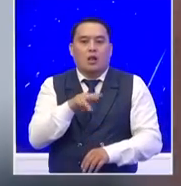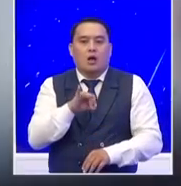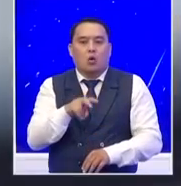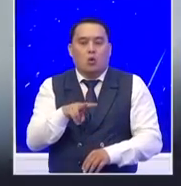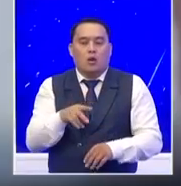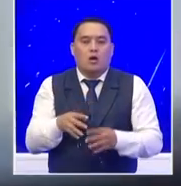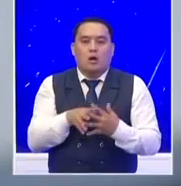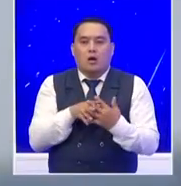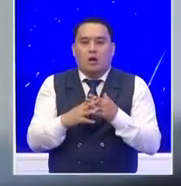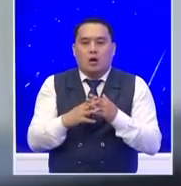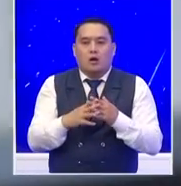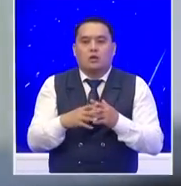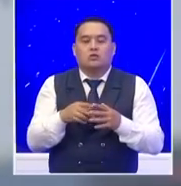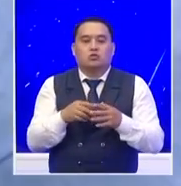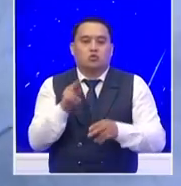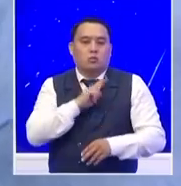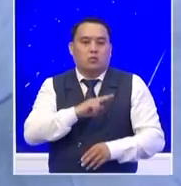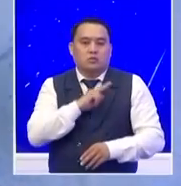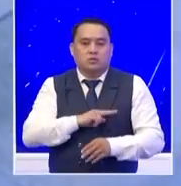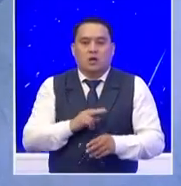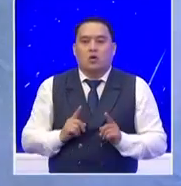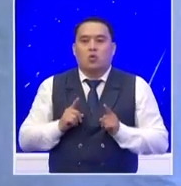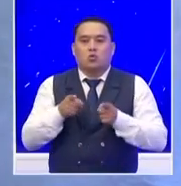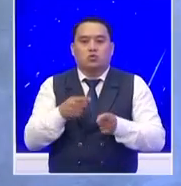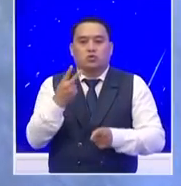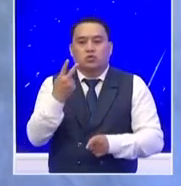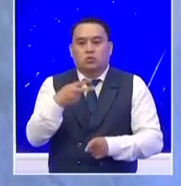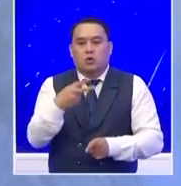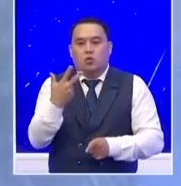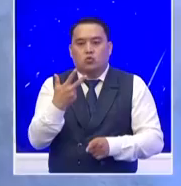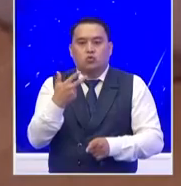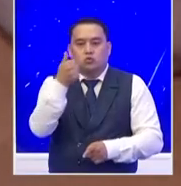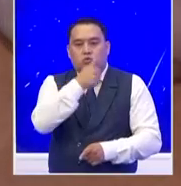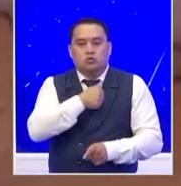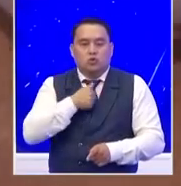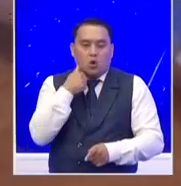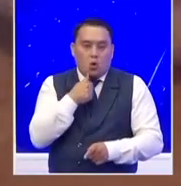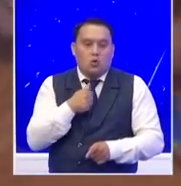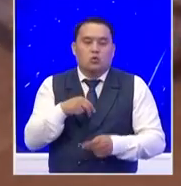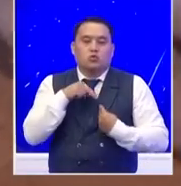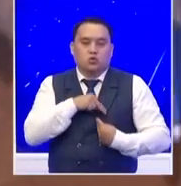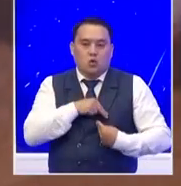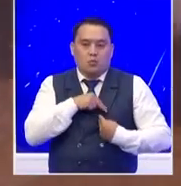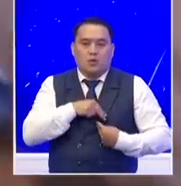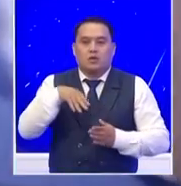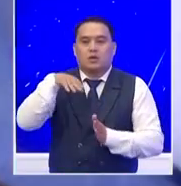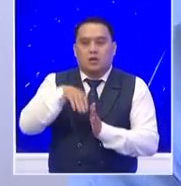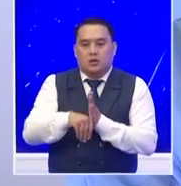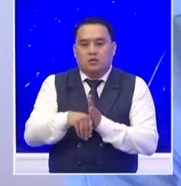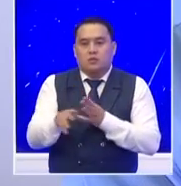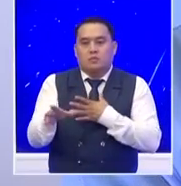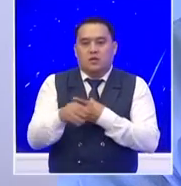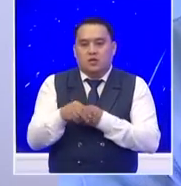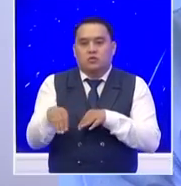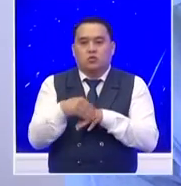ауданына қарасты Қабанбай ауылына жұмысқа орналасады. 23 жыл кіндік қаны тамған өлкеге еңбегі сіңді. Жолдасымен